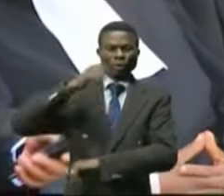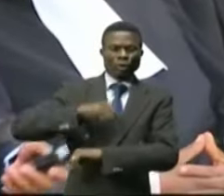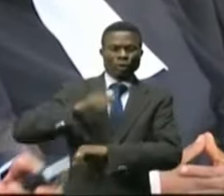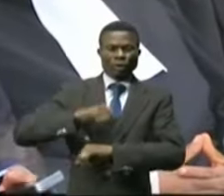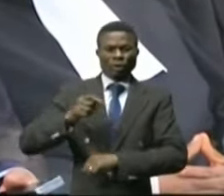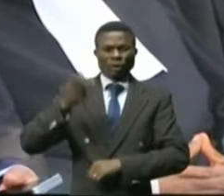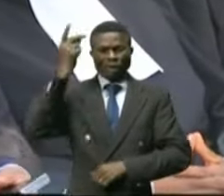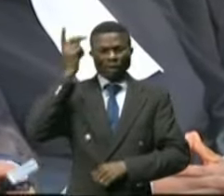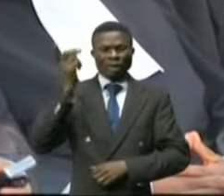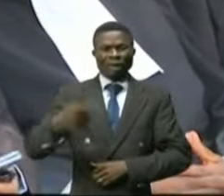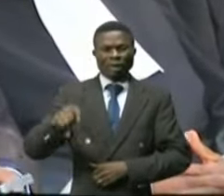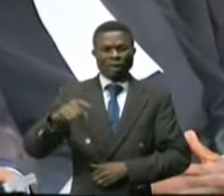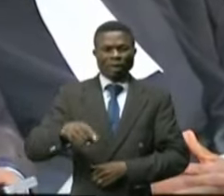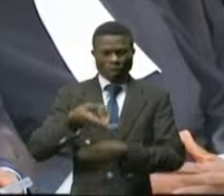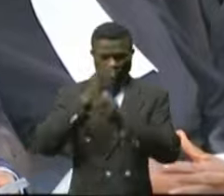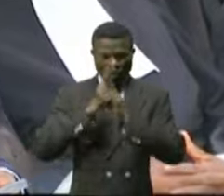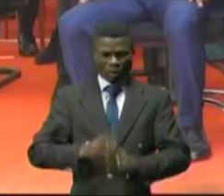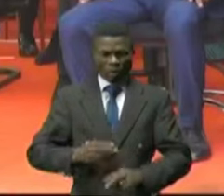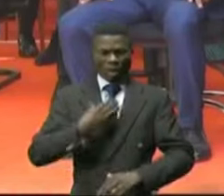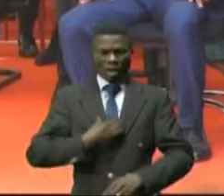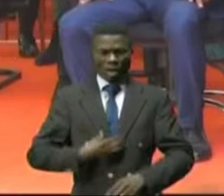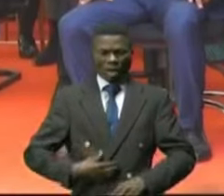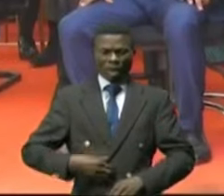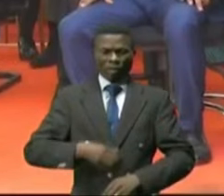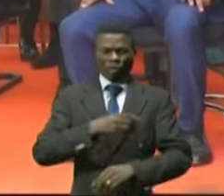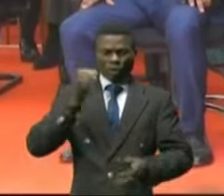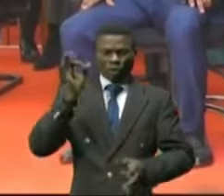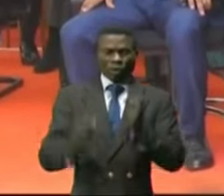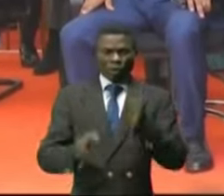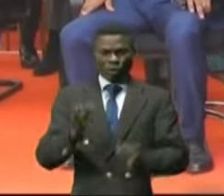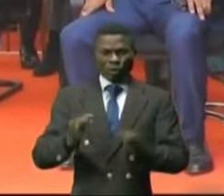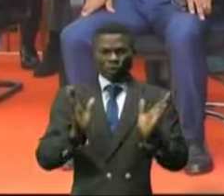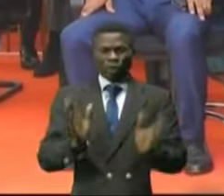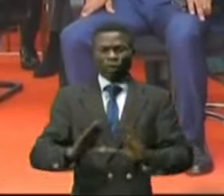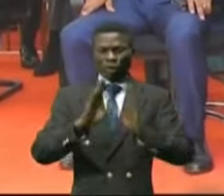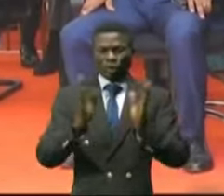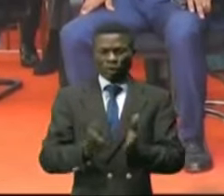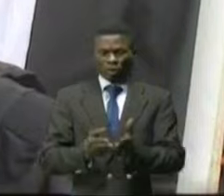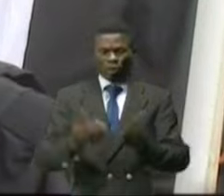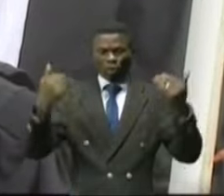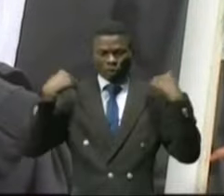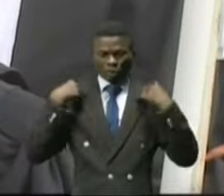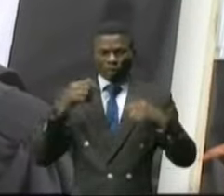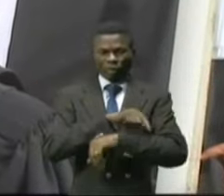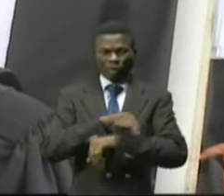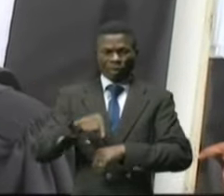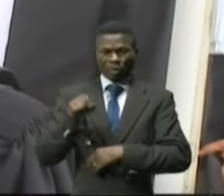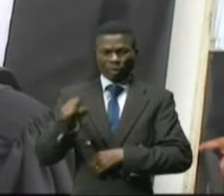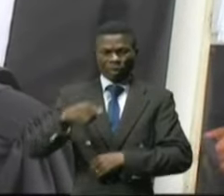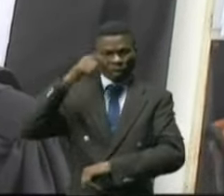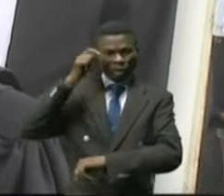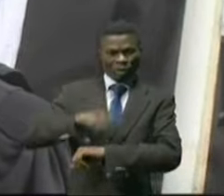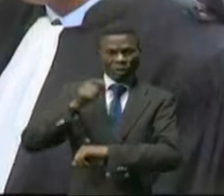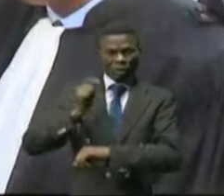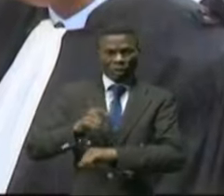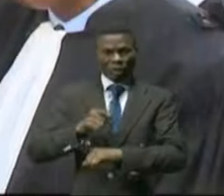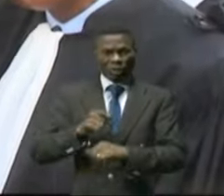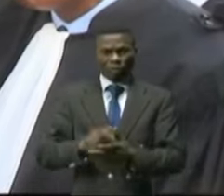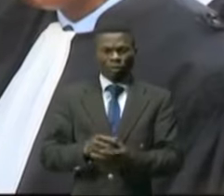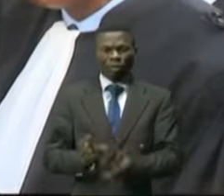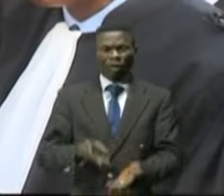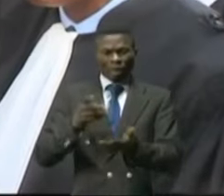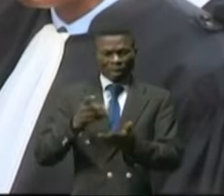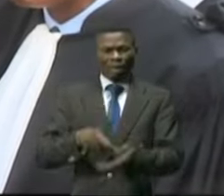à l'honneur. Bâtonniers, avocats et avocates, ainsi que quelques administratifs de cette structure de la justice ont été